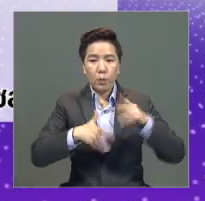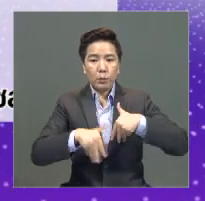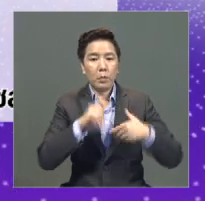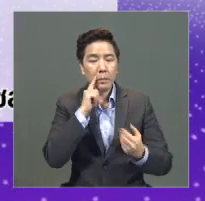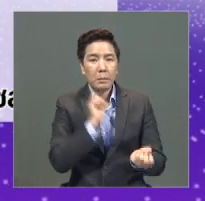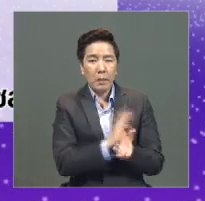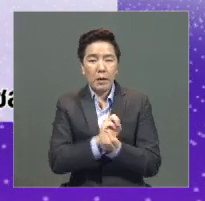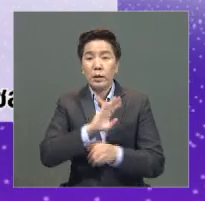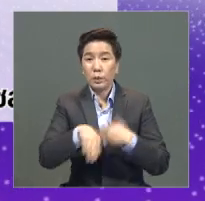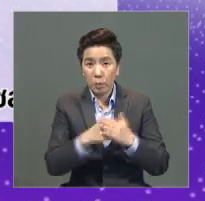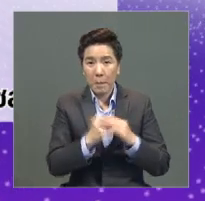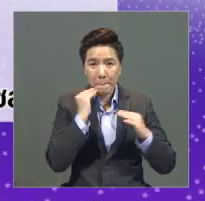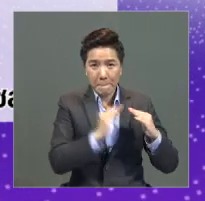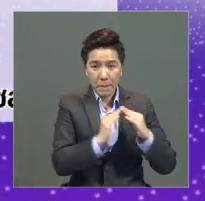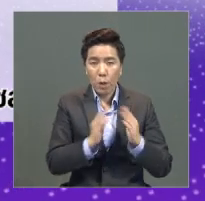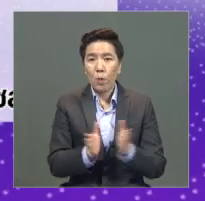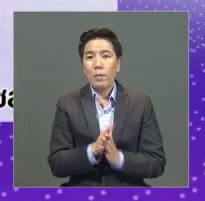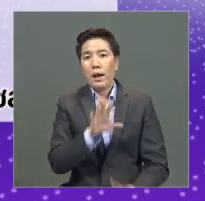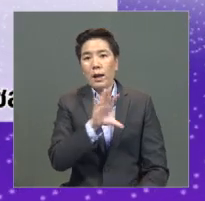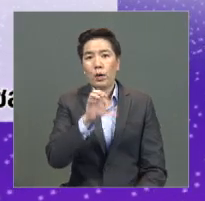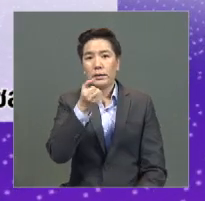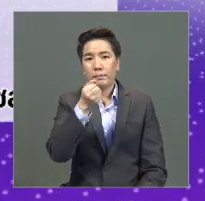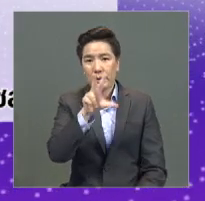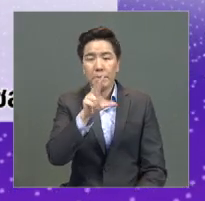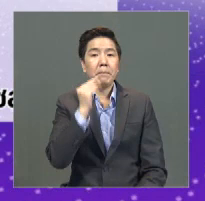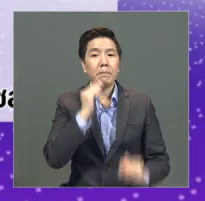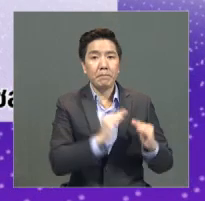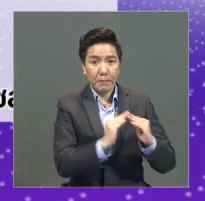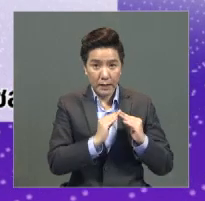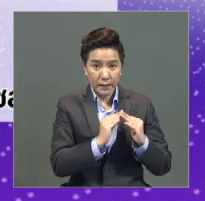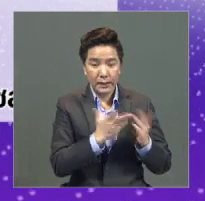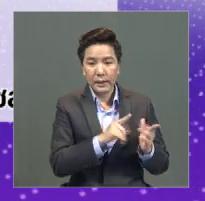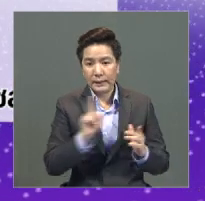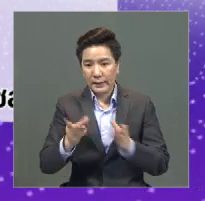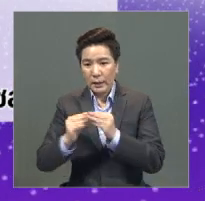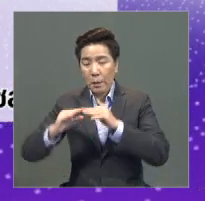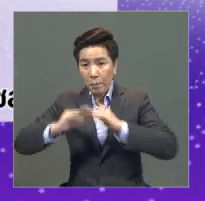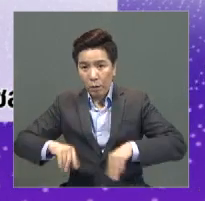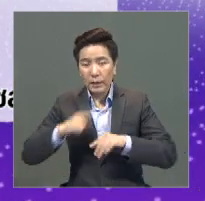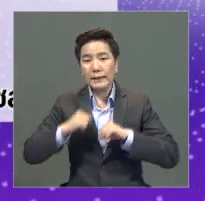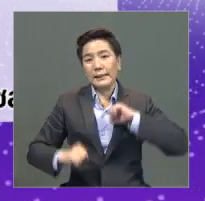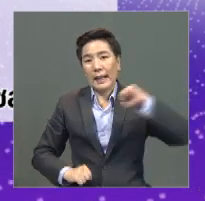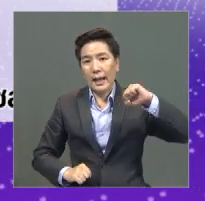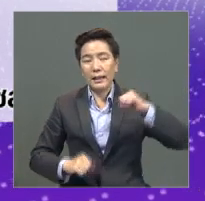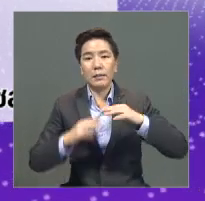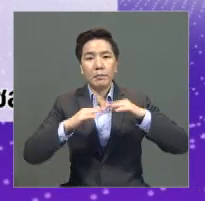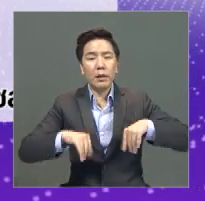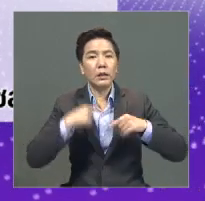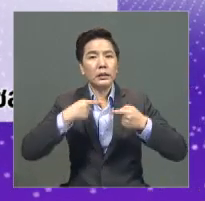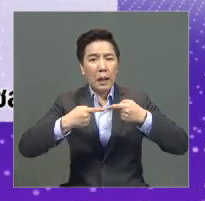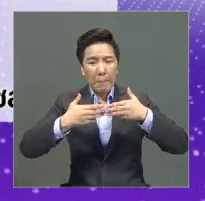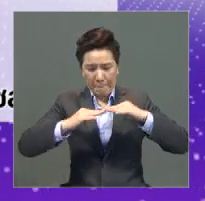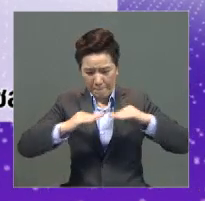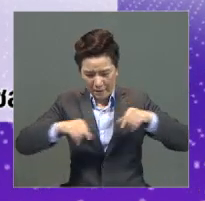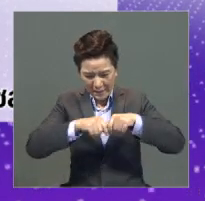ของพี่น้องประชาชนได้รับผลกระทบไป 2หมู่บ้าน513ครัวเรือนนะครับอีกจุดครับคันดินแม่น้ำยวมฝั่งซ้ายนะครับขาดบริเวณ